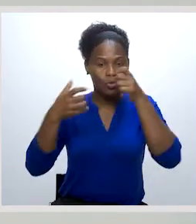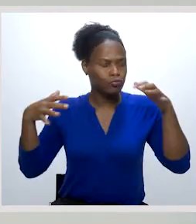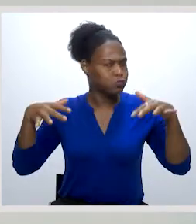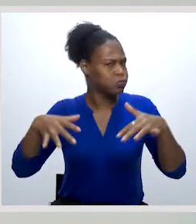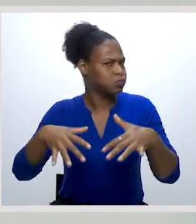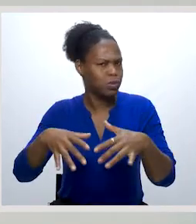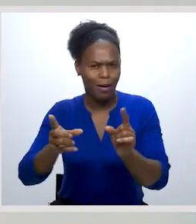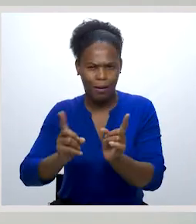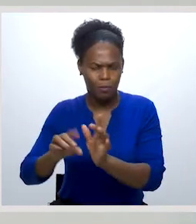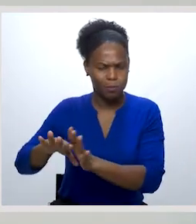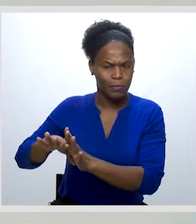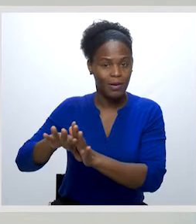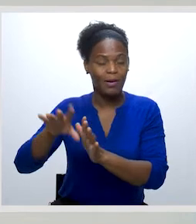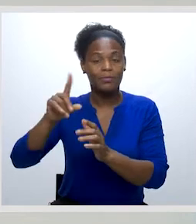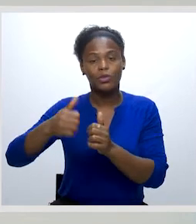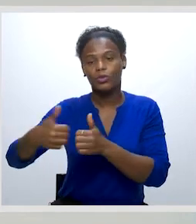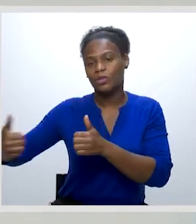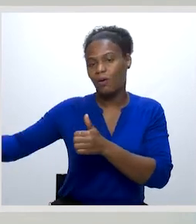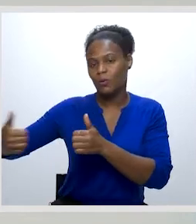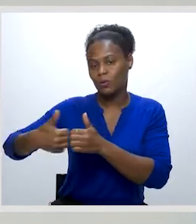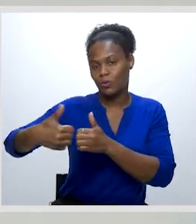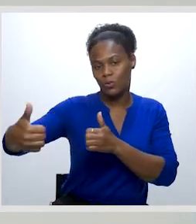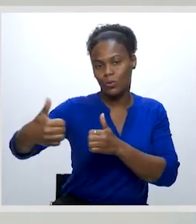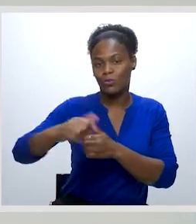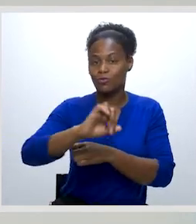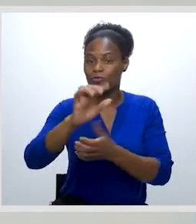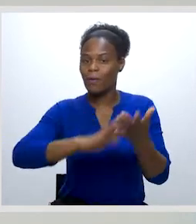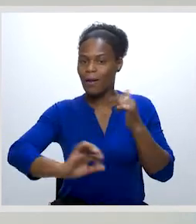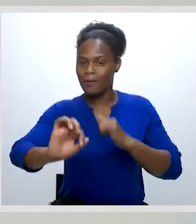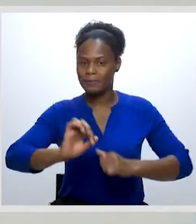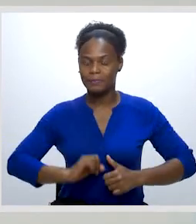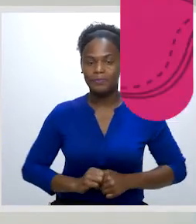agglomérations et garder la distance de vos collègues.